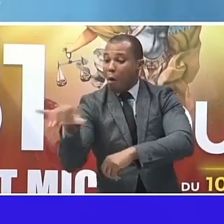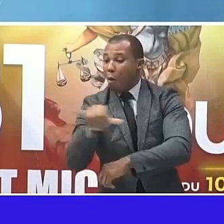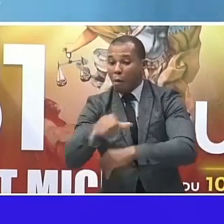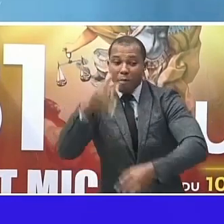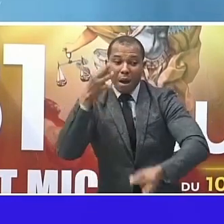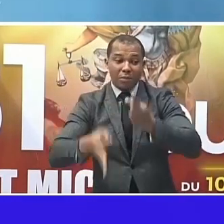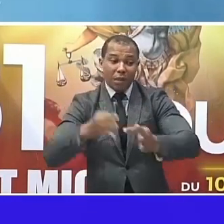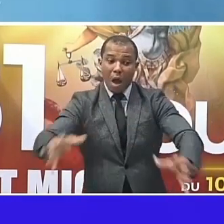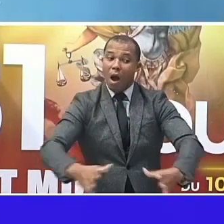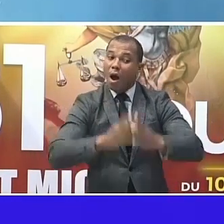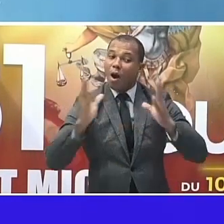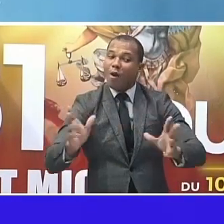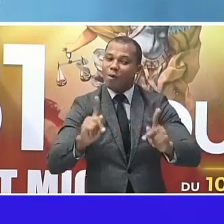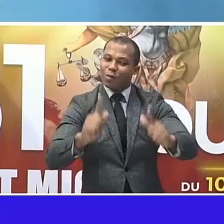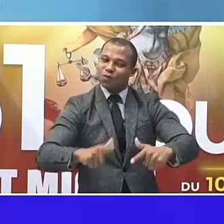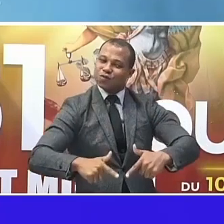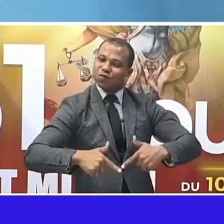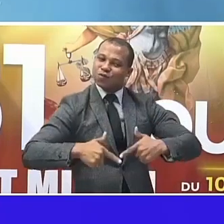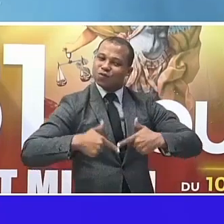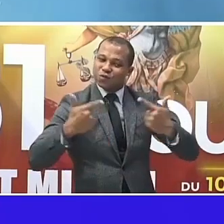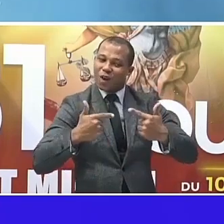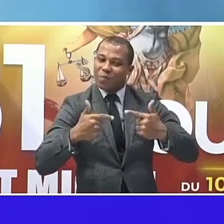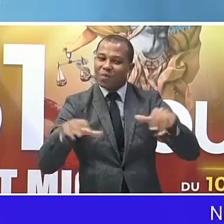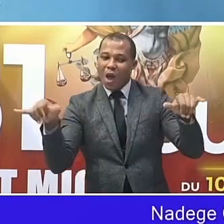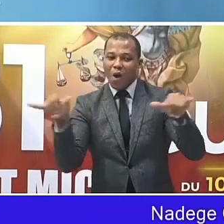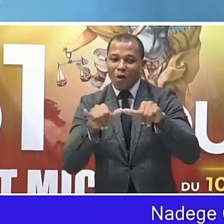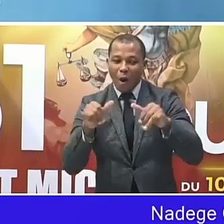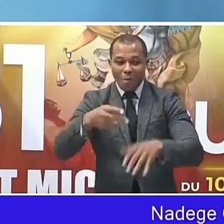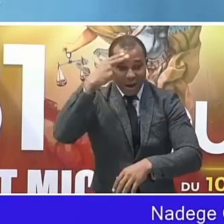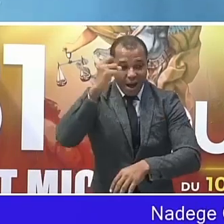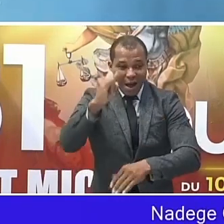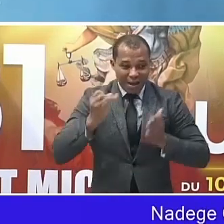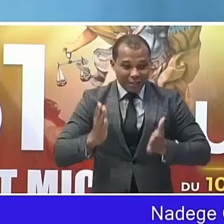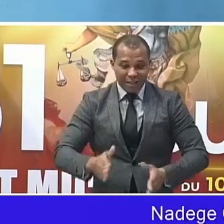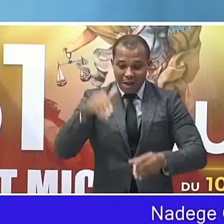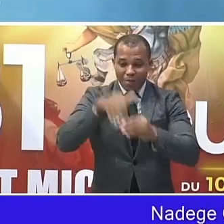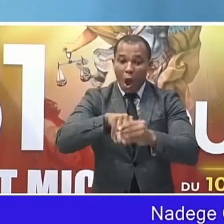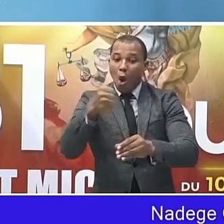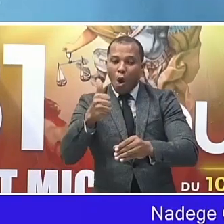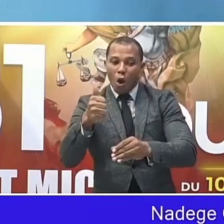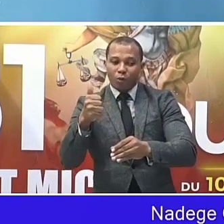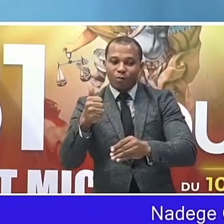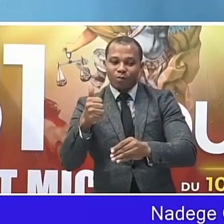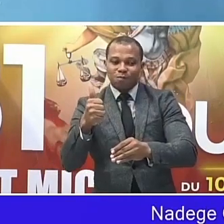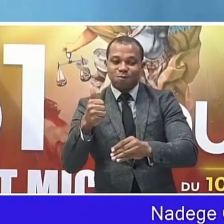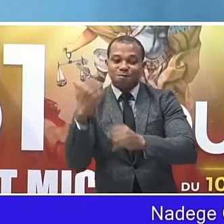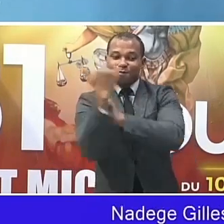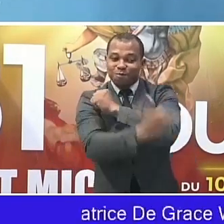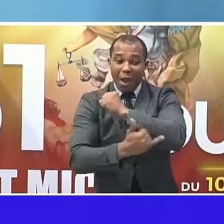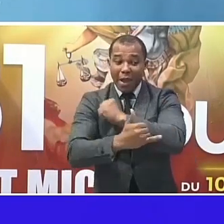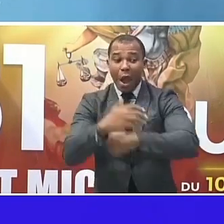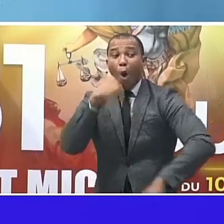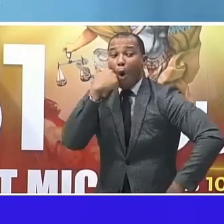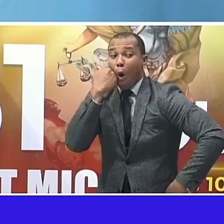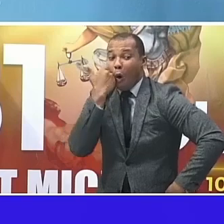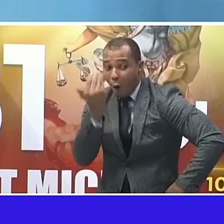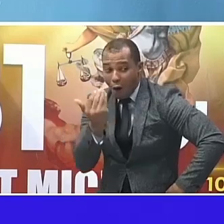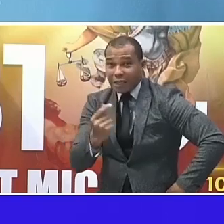qui vivent comme haïtien dans l'autre pays qui ont dit que c'est